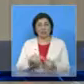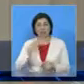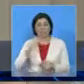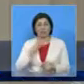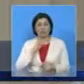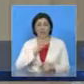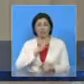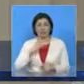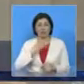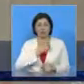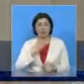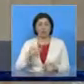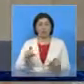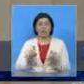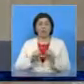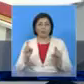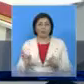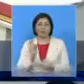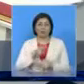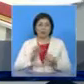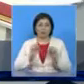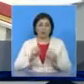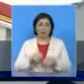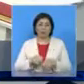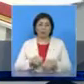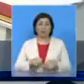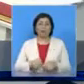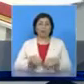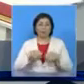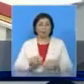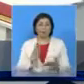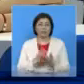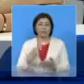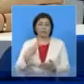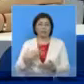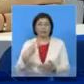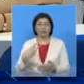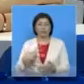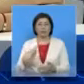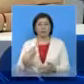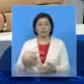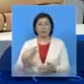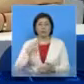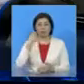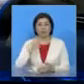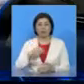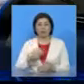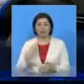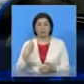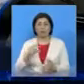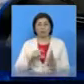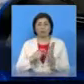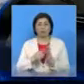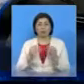жақын білім ордасына тіркейді. Дегенмен таңдау жасау құқығы да берілген. Жалпы 2021-2022 оқу жылдарында бірінші сыныпқа 10 мың